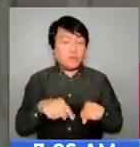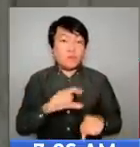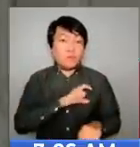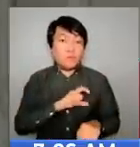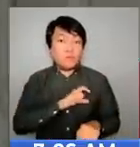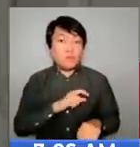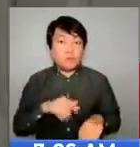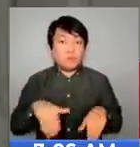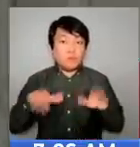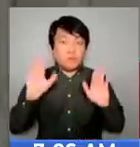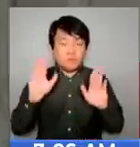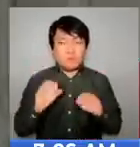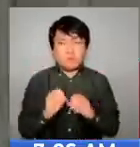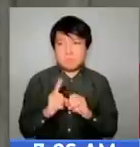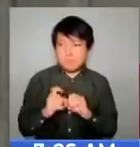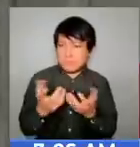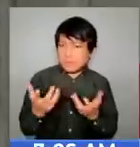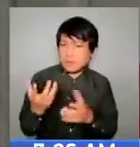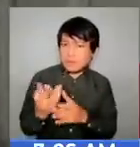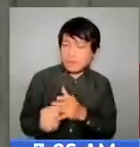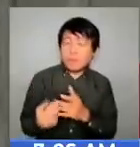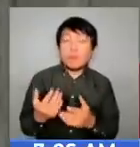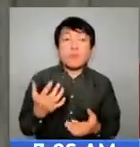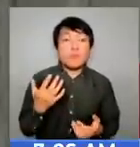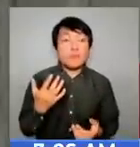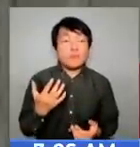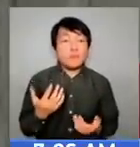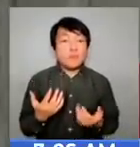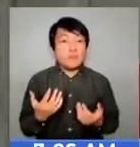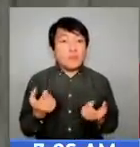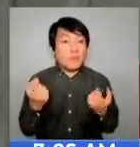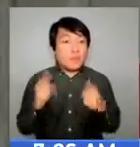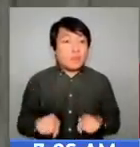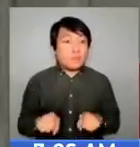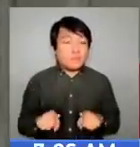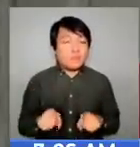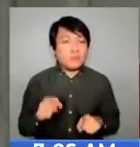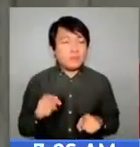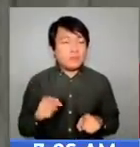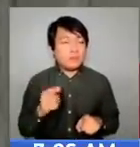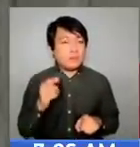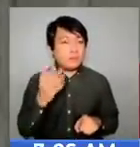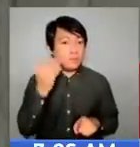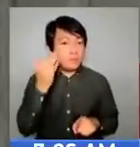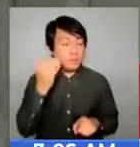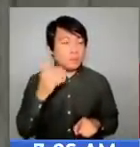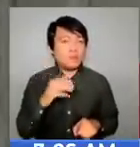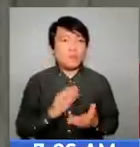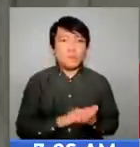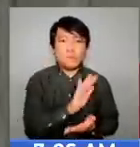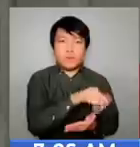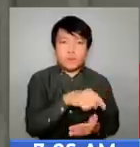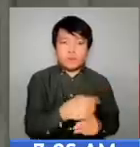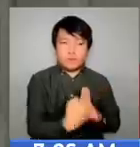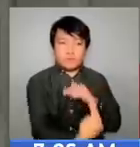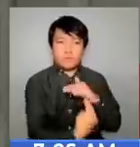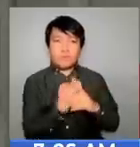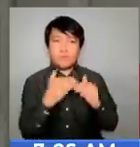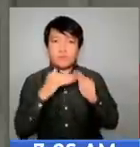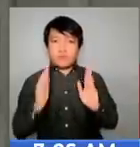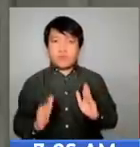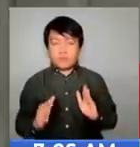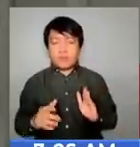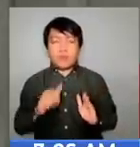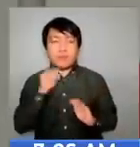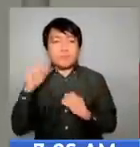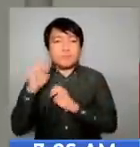talagang nangyari. Sinugod po kami sa bahay nung nangyari po yun. Tapos hindi naman po namin naasahan na ganun po ang mangyayari. Na